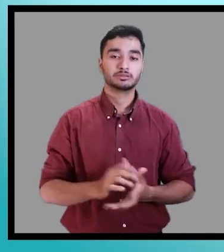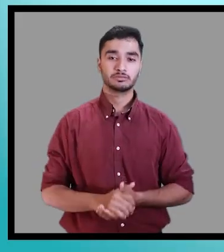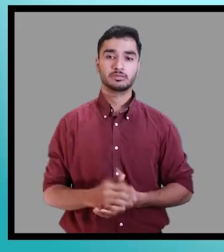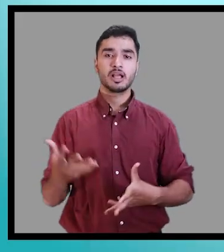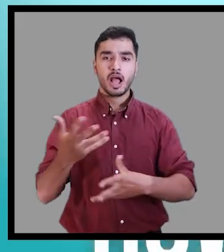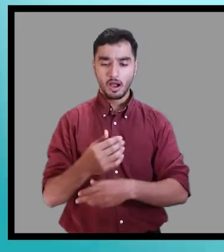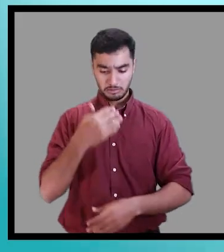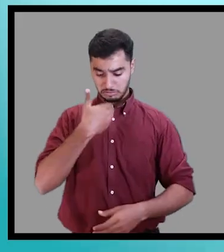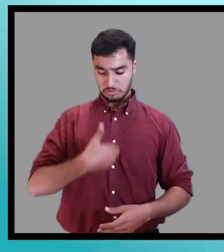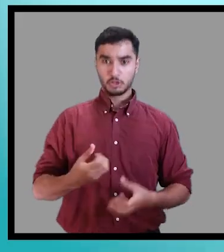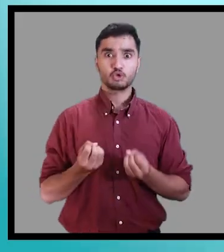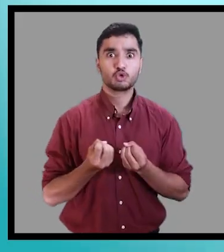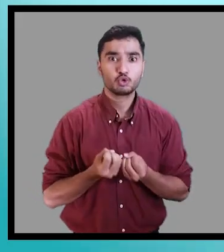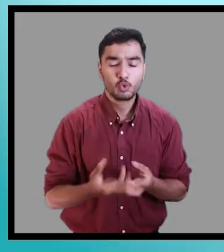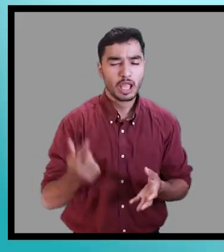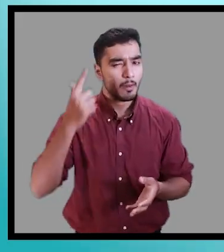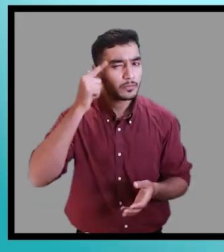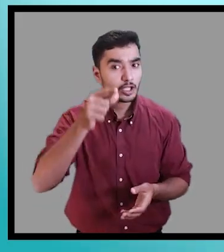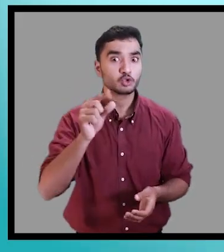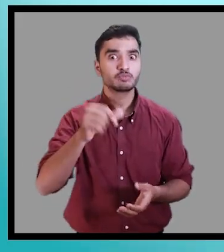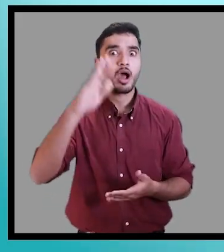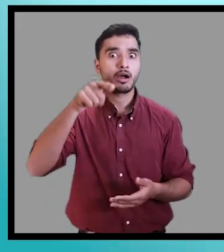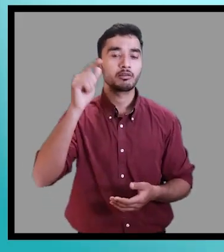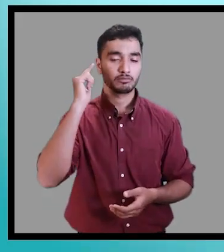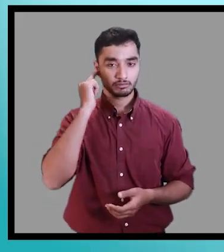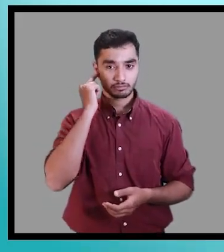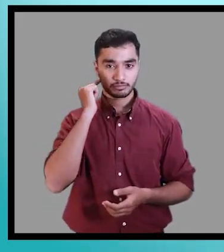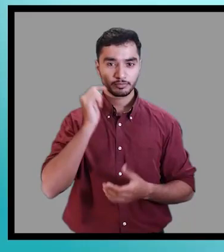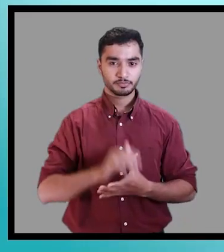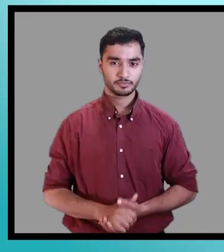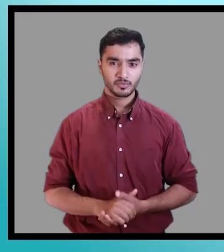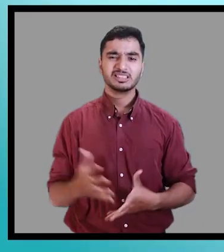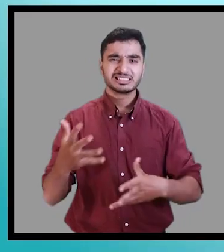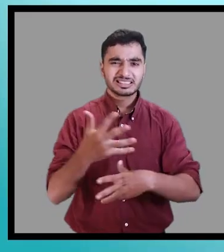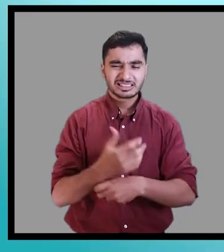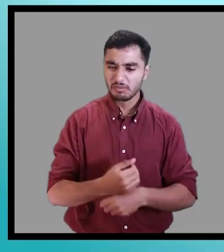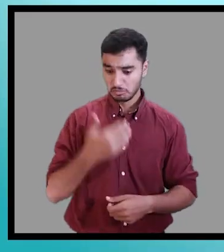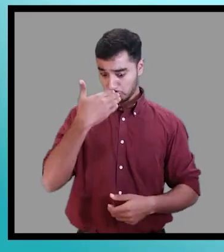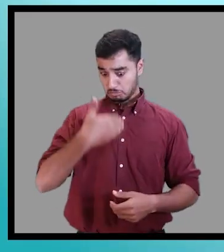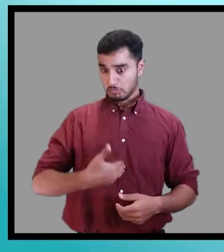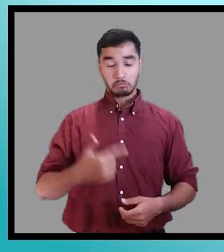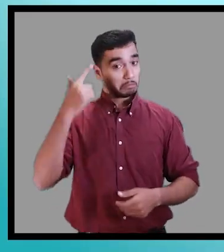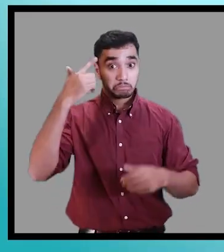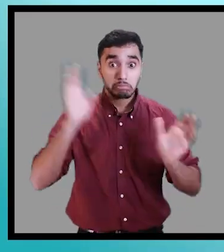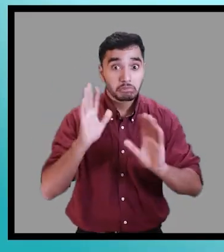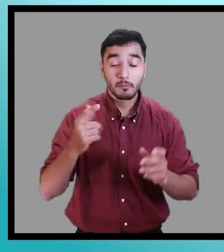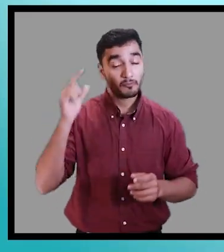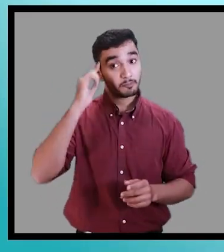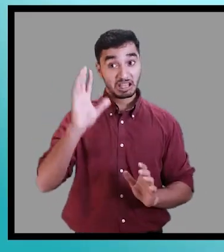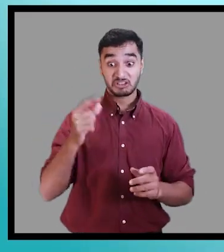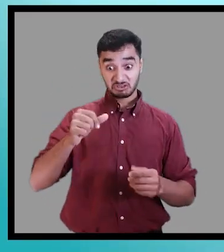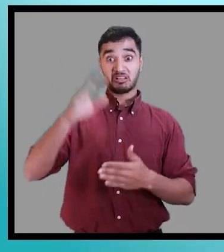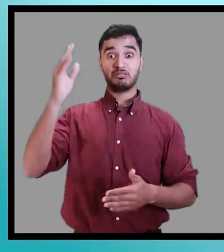से ऐसे अलामात जाहिर होते हैं जिससे हमें पता चलता है कि शुगर बढ़ी हुई है। कोई भी ऐसे अलामत मौजूद नहीं है जिससे शुगर के बढ़ने